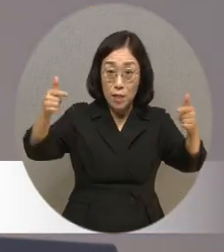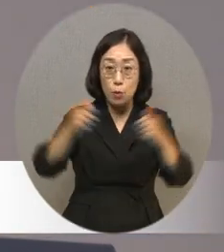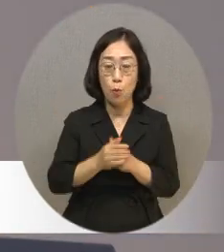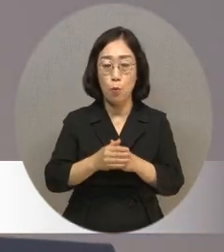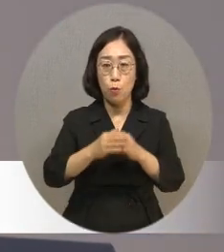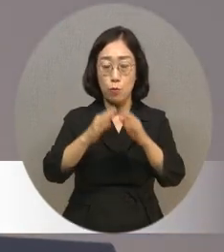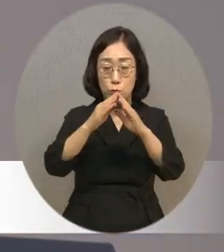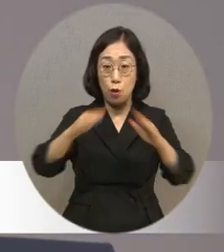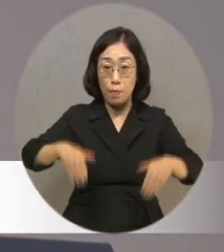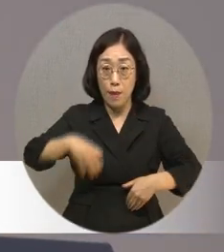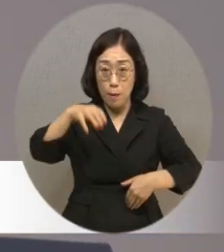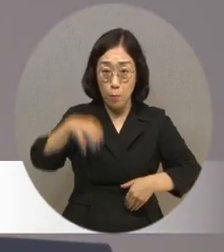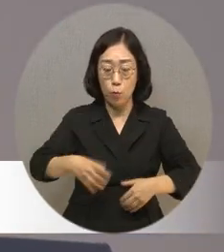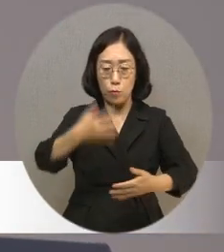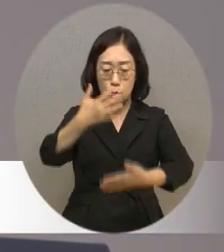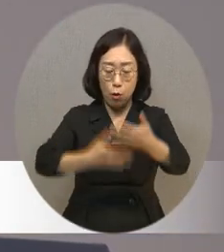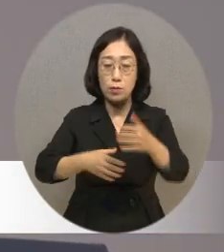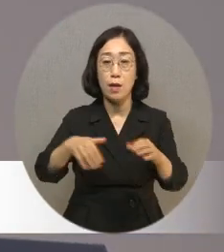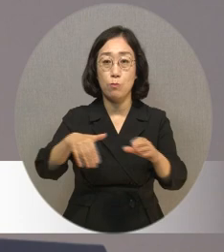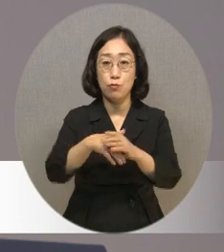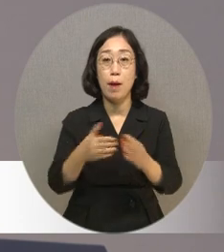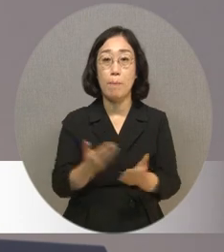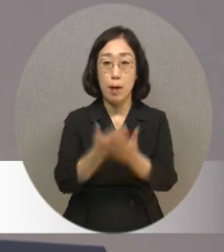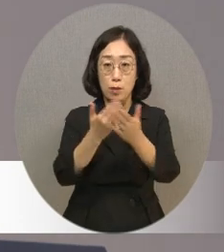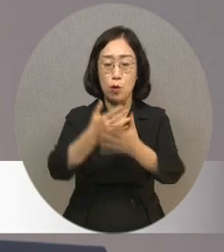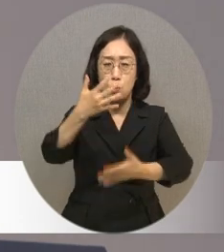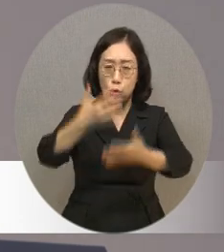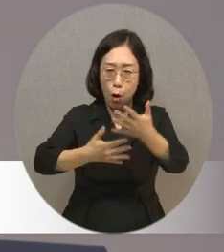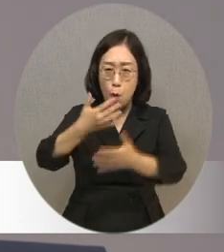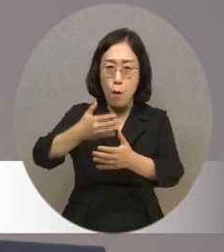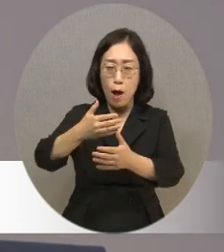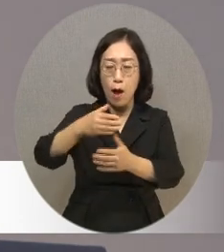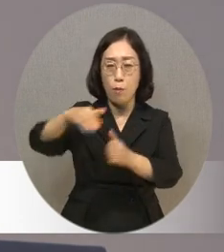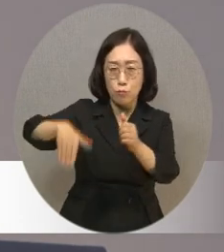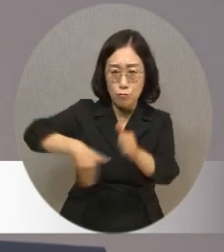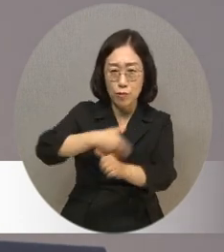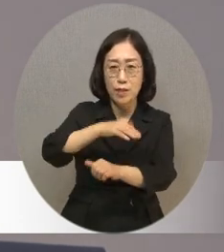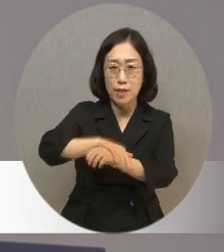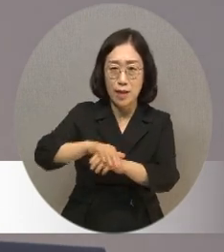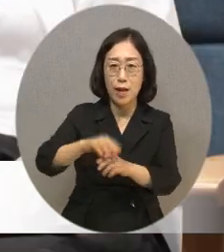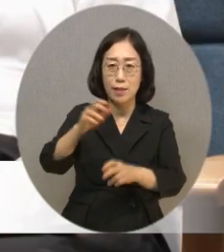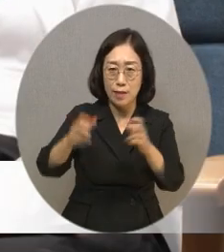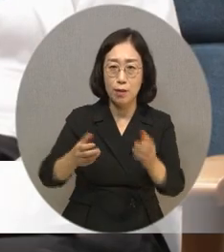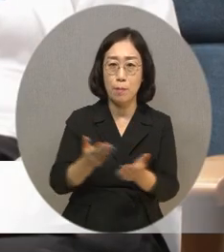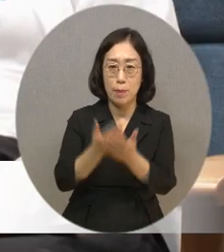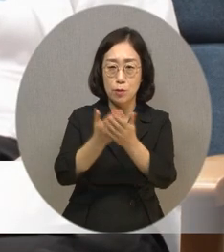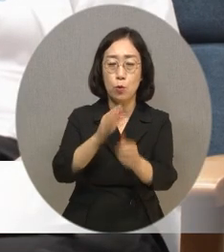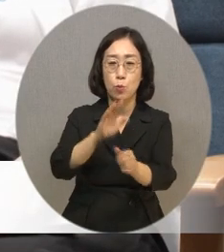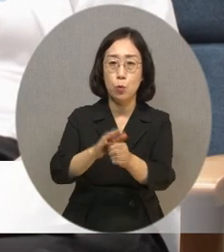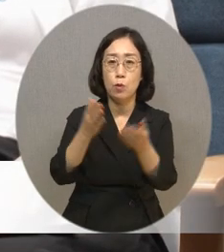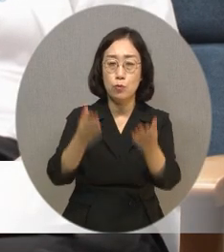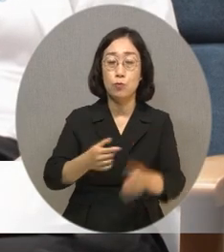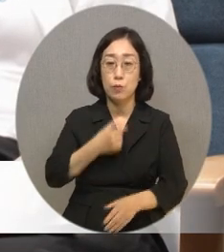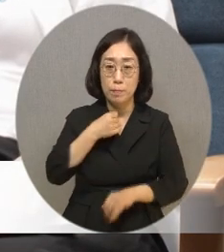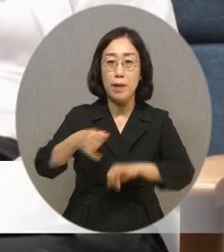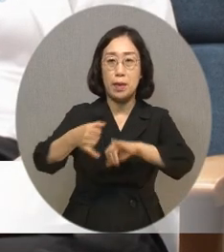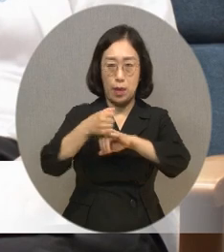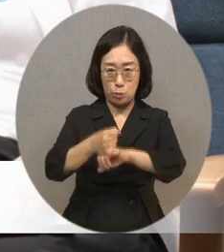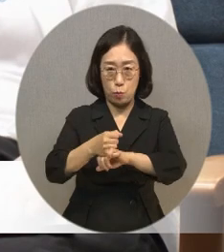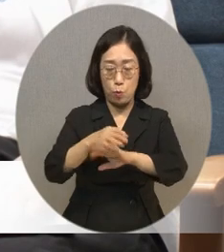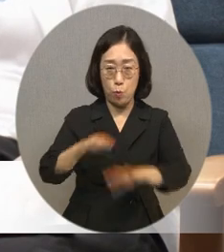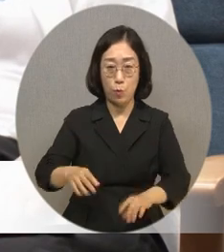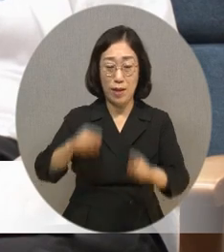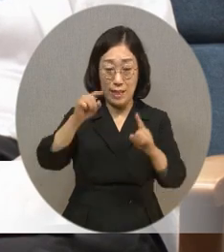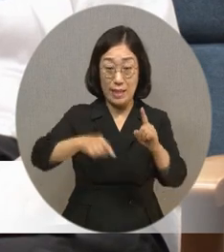전남의 영상문화 발전과 영화산업 생태의 조성에 노력하겠다고 말했습니다 올해는 특히 크리에이터를